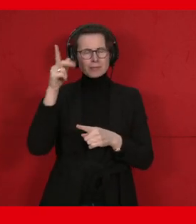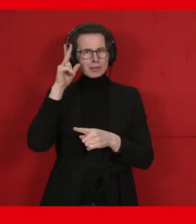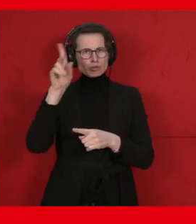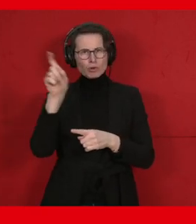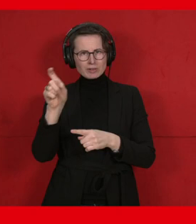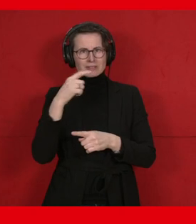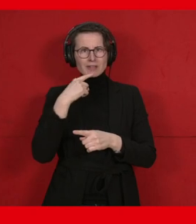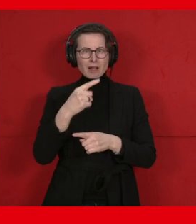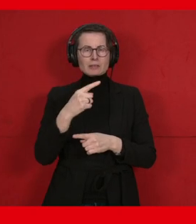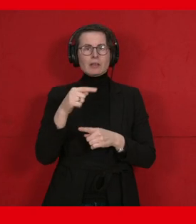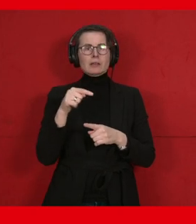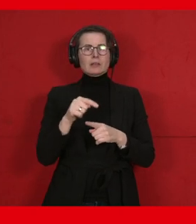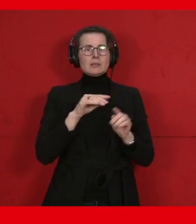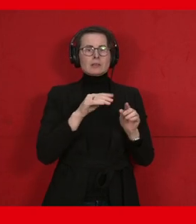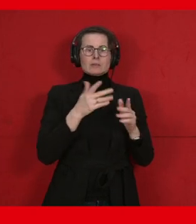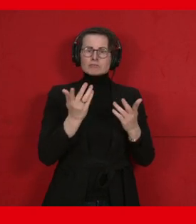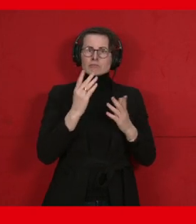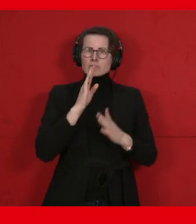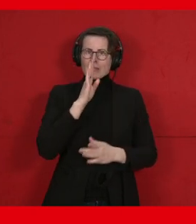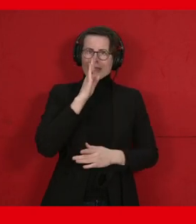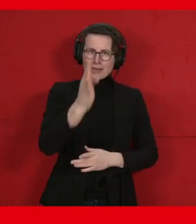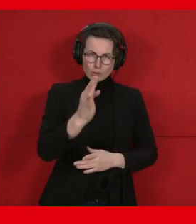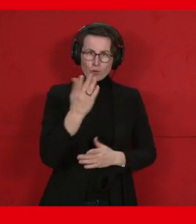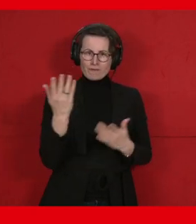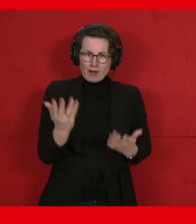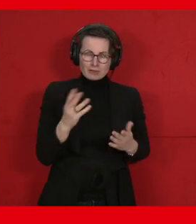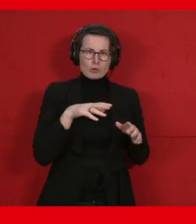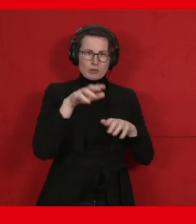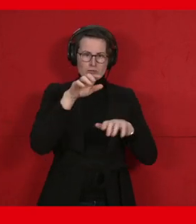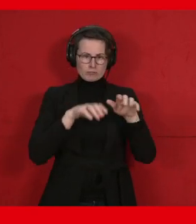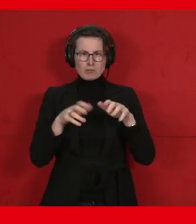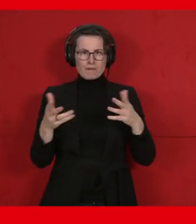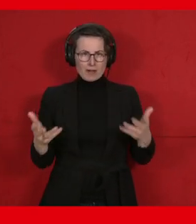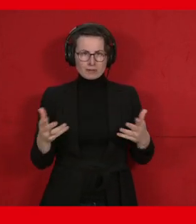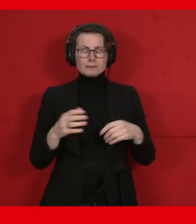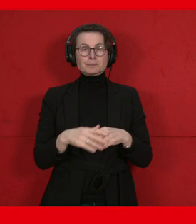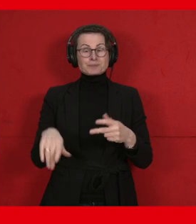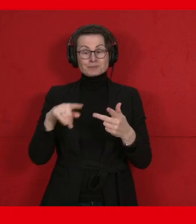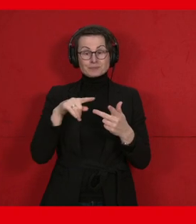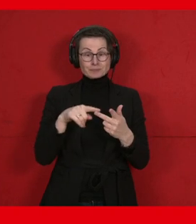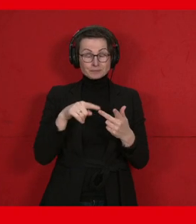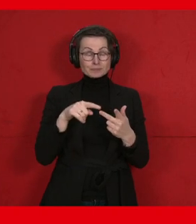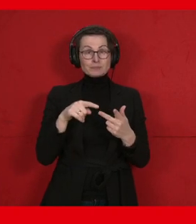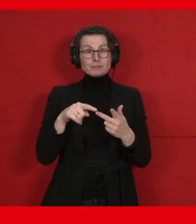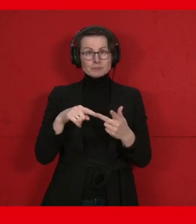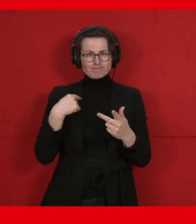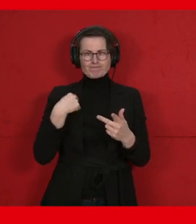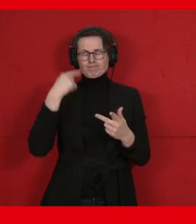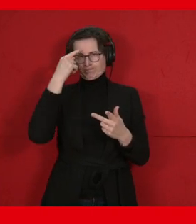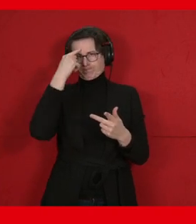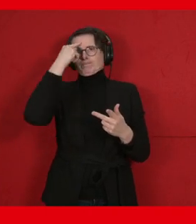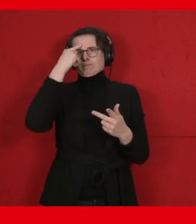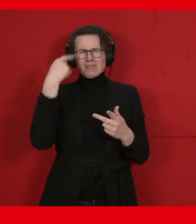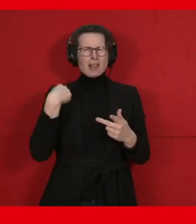entscheiden, wo er hin soll und wo er nicht hin soll. Und das Dritte ist, dass wir vor Augen haben müssen, das habe ich ganz